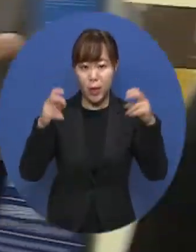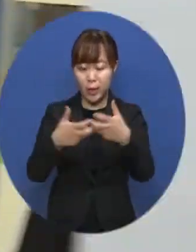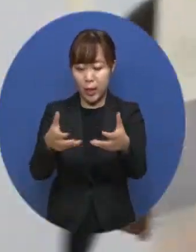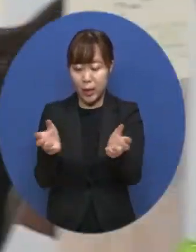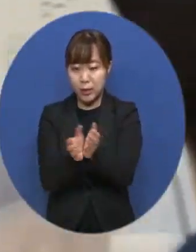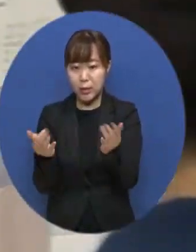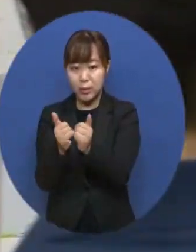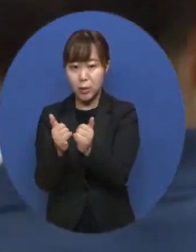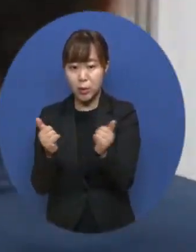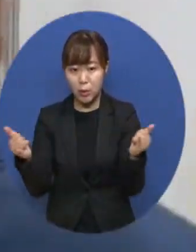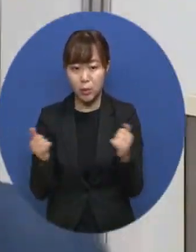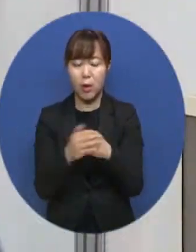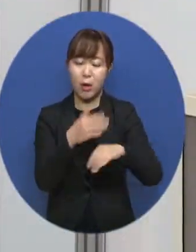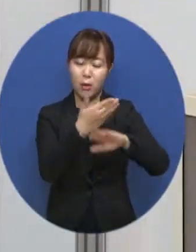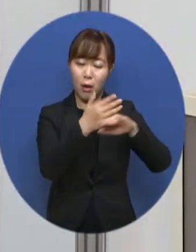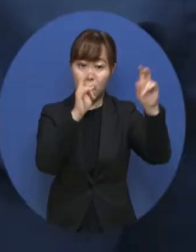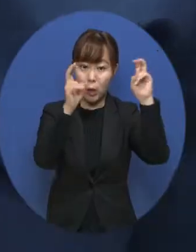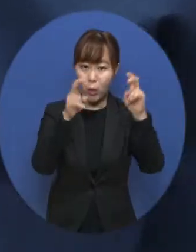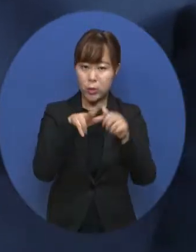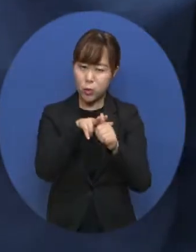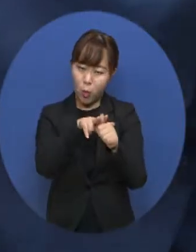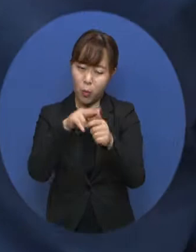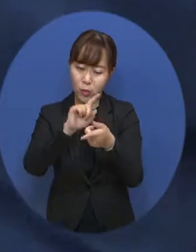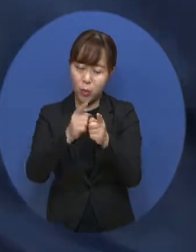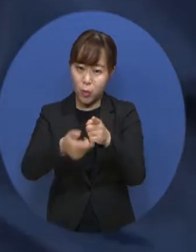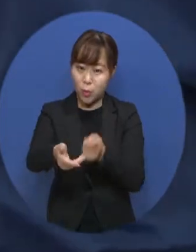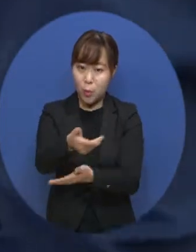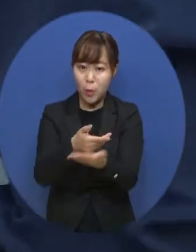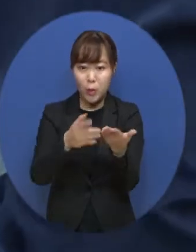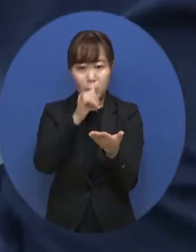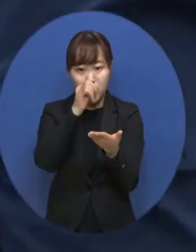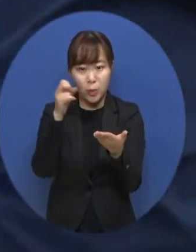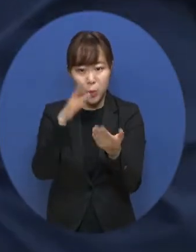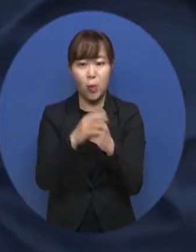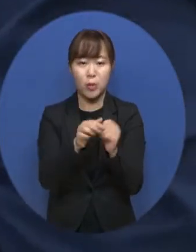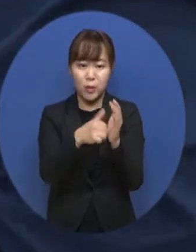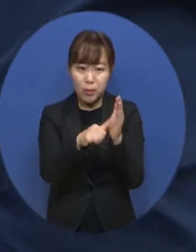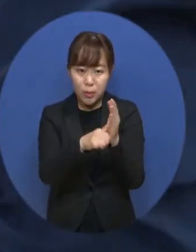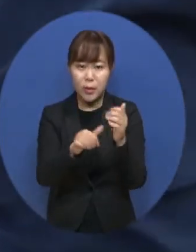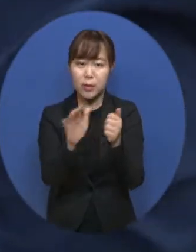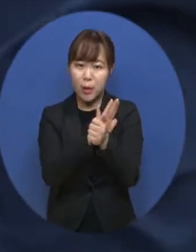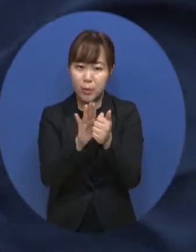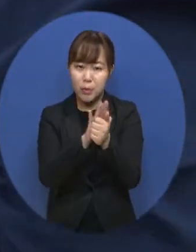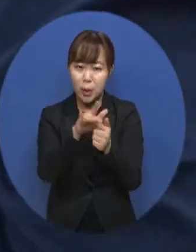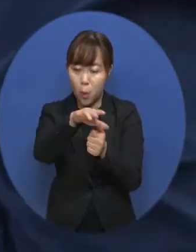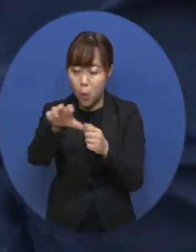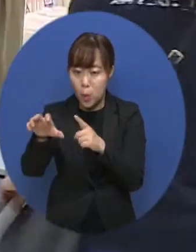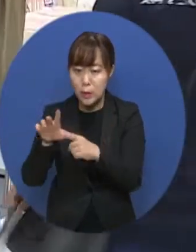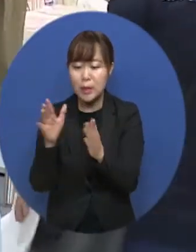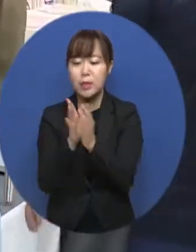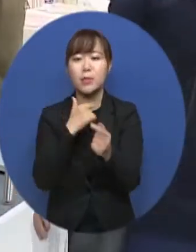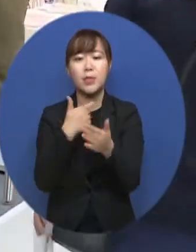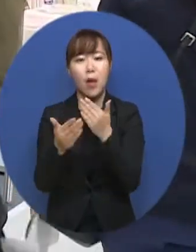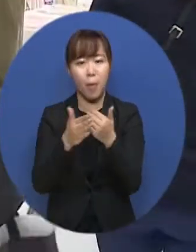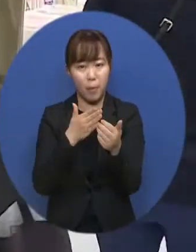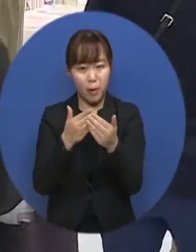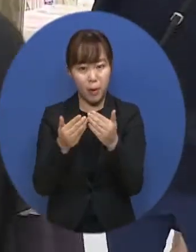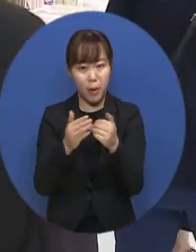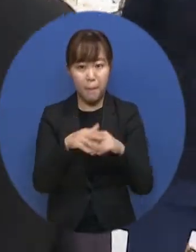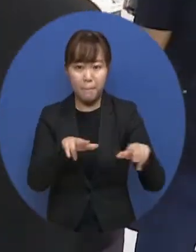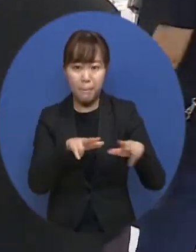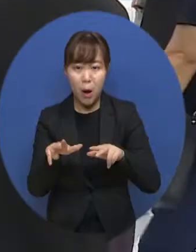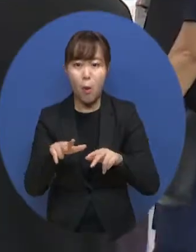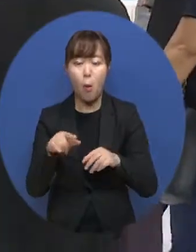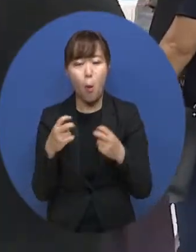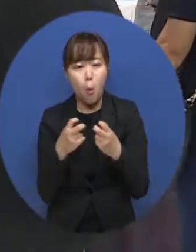종사자 돌 부 타 기관과 정보를 교리 합이다 오고 제품과 서비스를 현장에서 체험하며 즉각적인